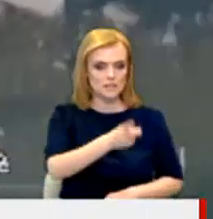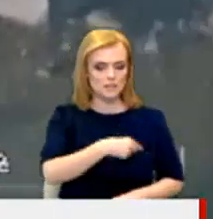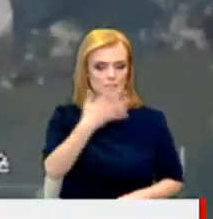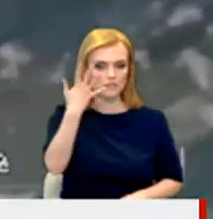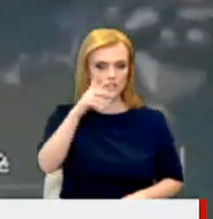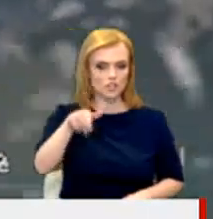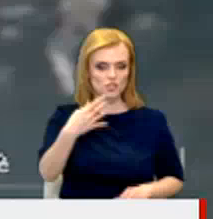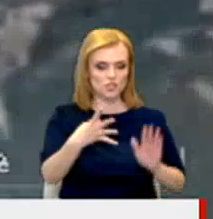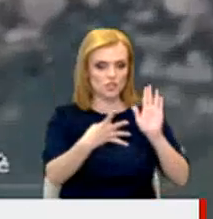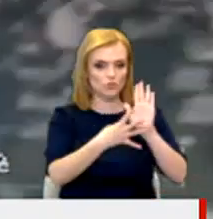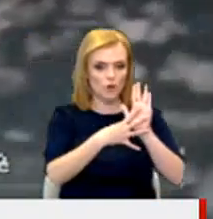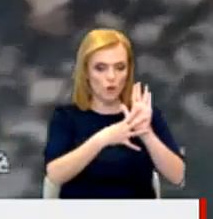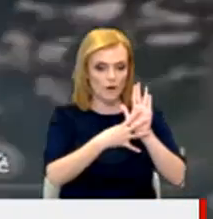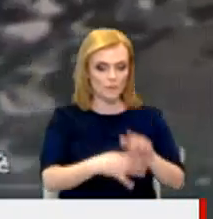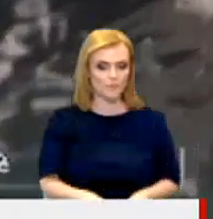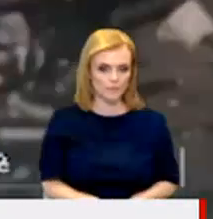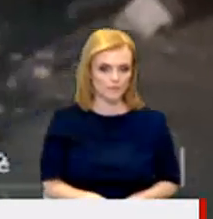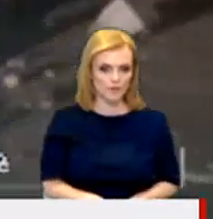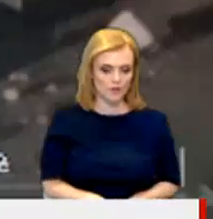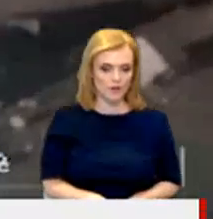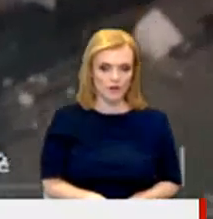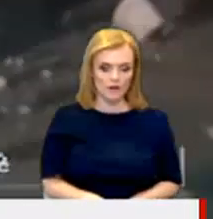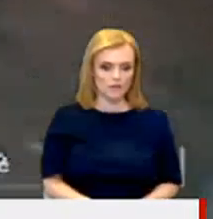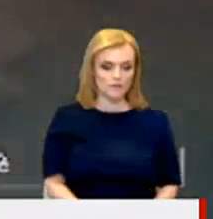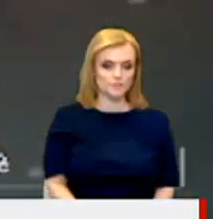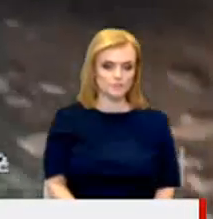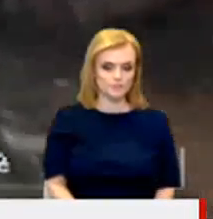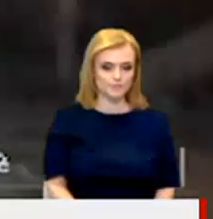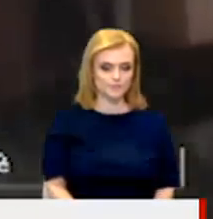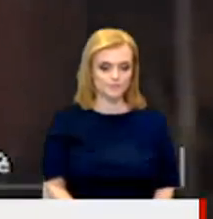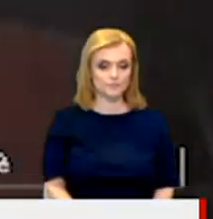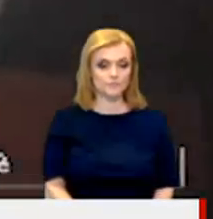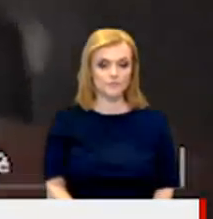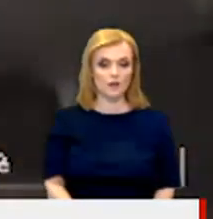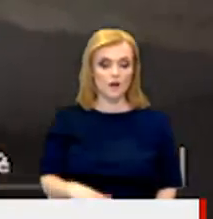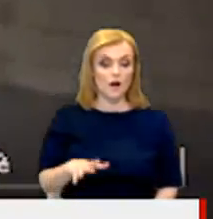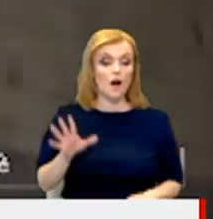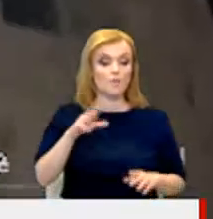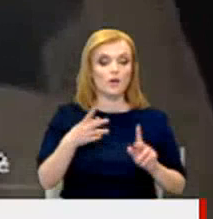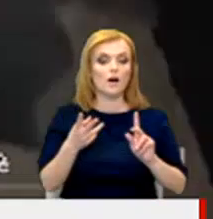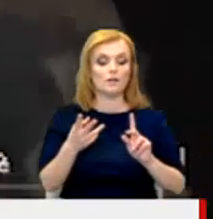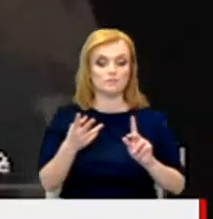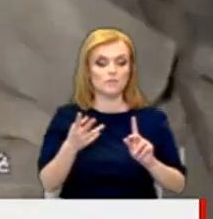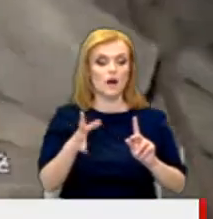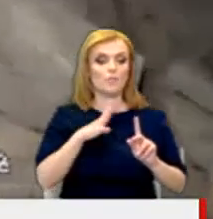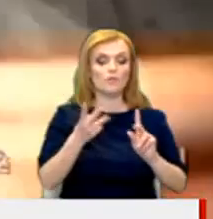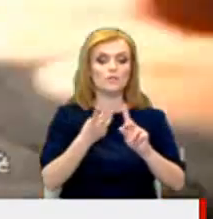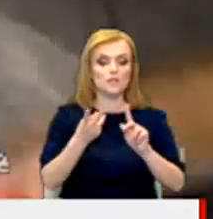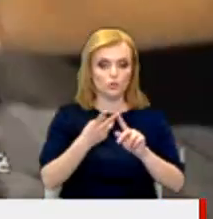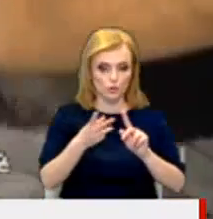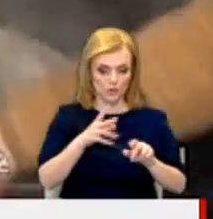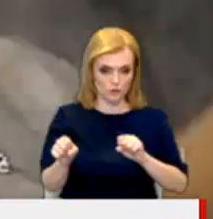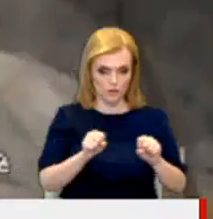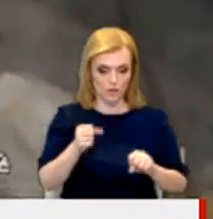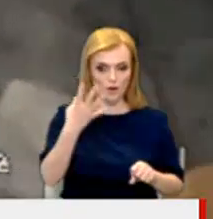5,9 a fost unul de suprafață. A avut epicentrul la adâncimea de numai 8 km. A fost urmat de 50 de replici cu magnitudini de până